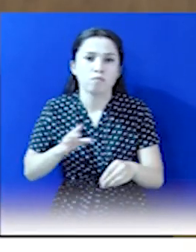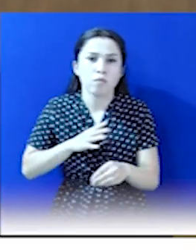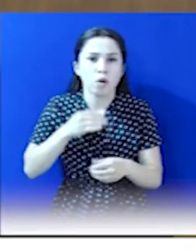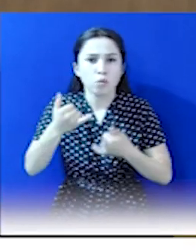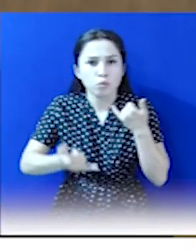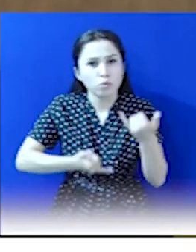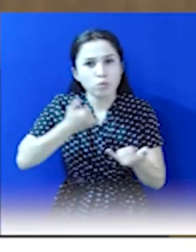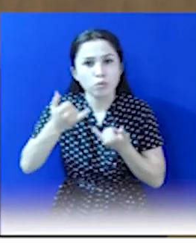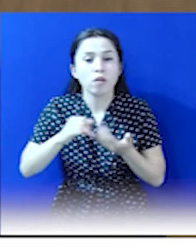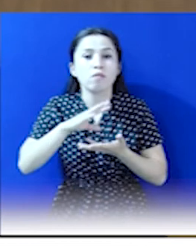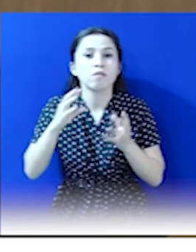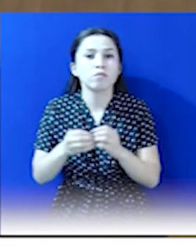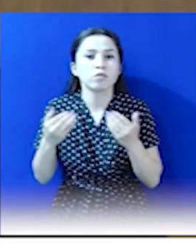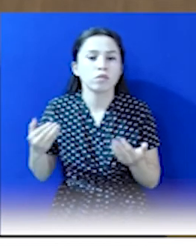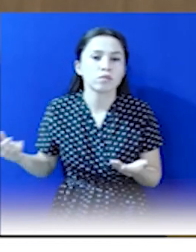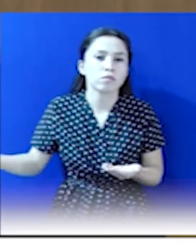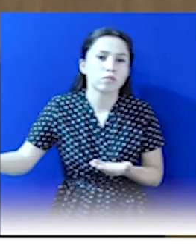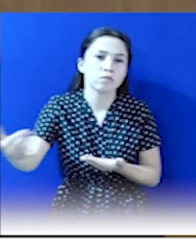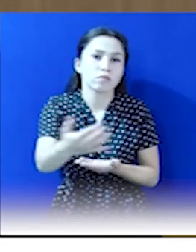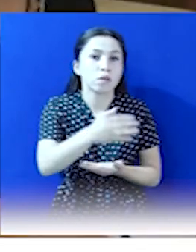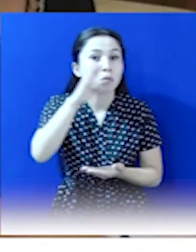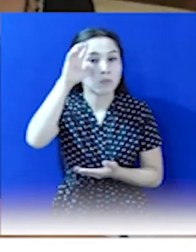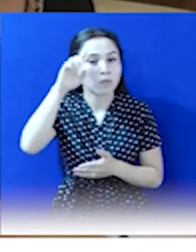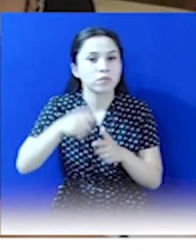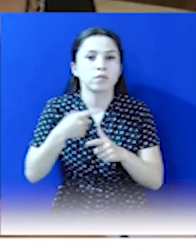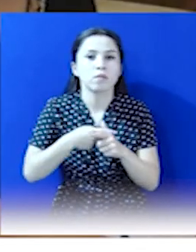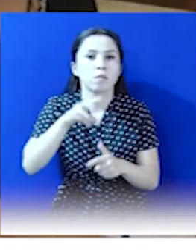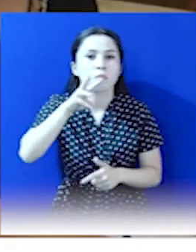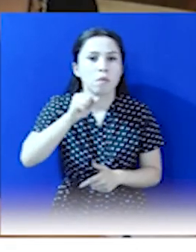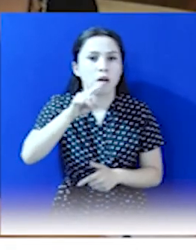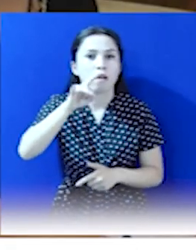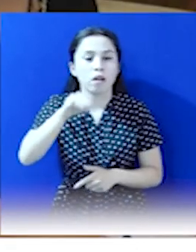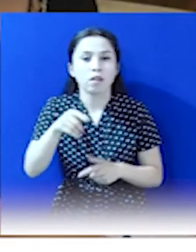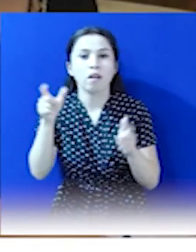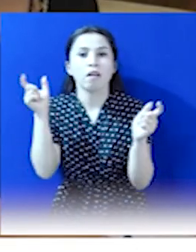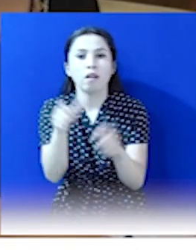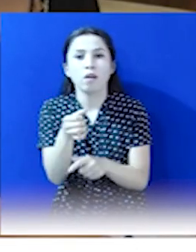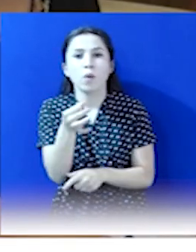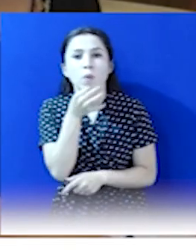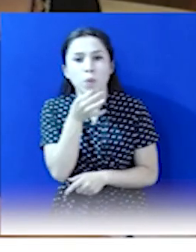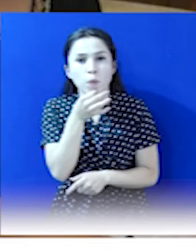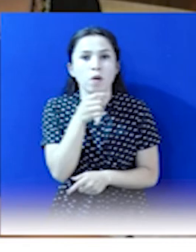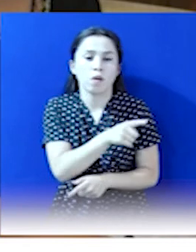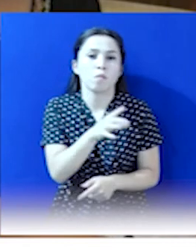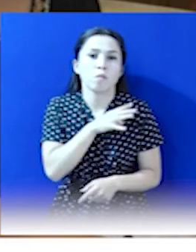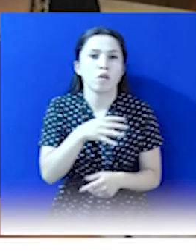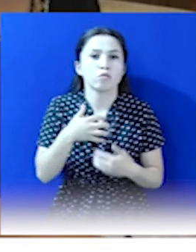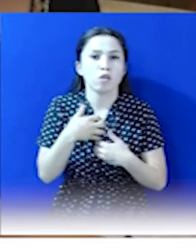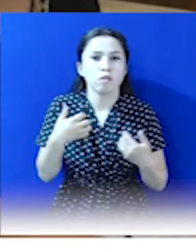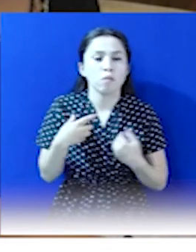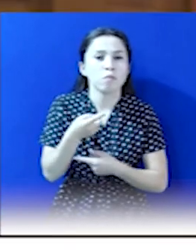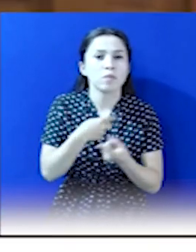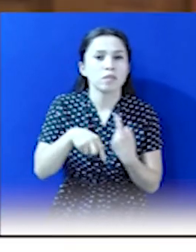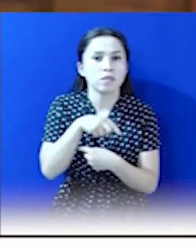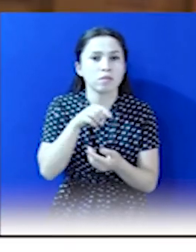мақсатында қолдау көрсету сұрады. Өз кезегінде облыс әкімі жауаптыларға қандай қолдау көрсетуге болатындығын қарастыруды тапсырды.